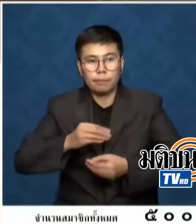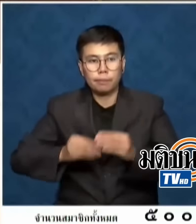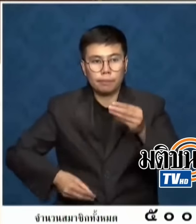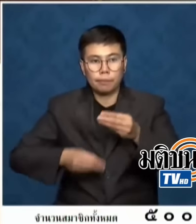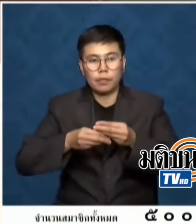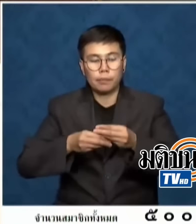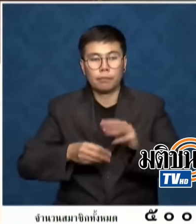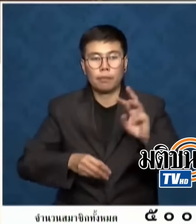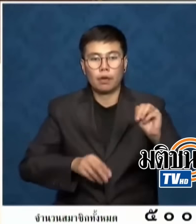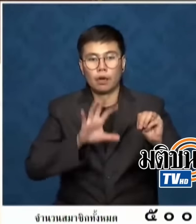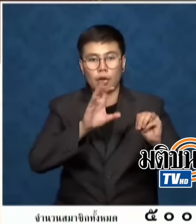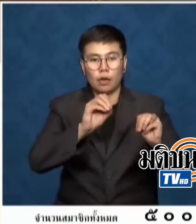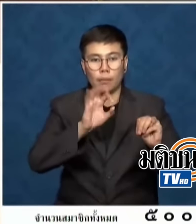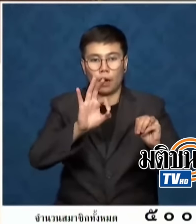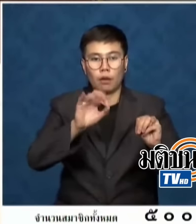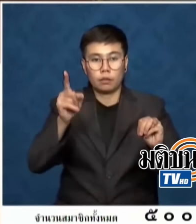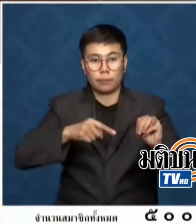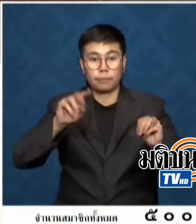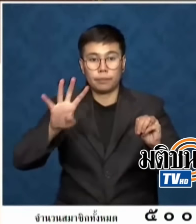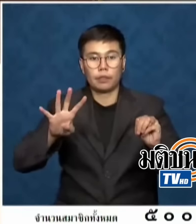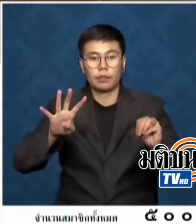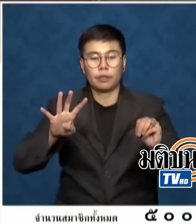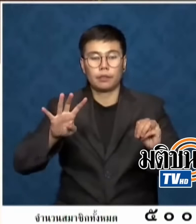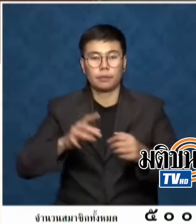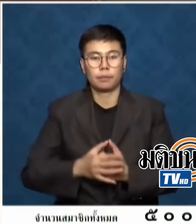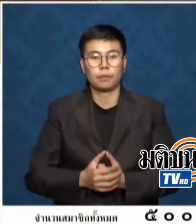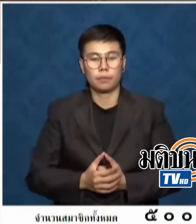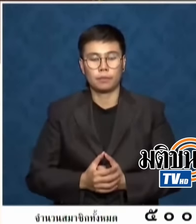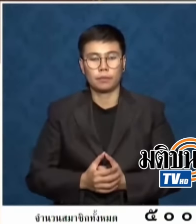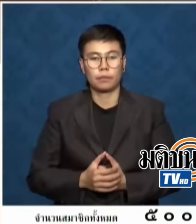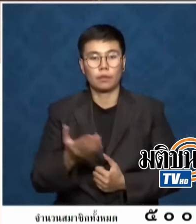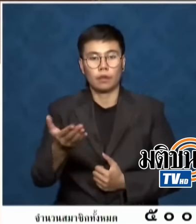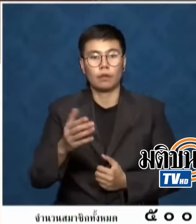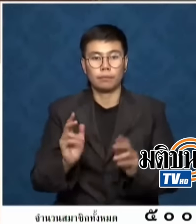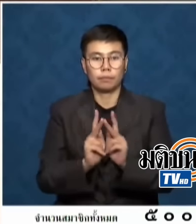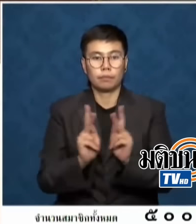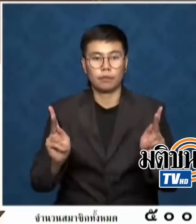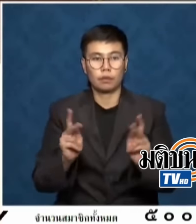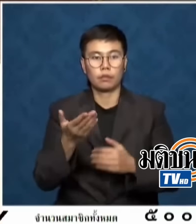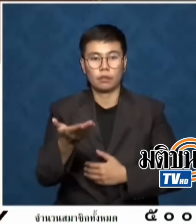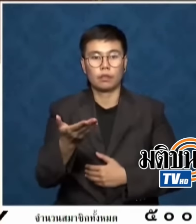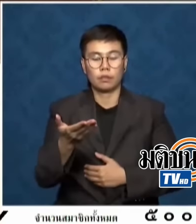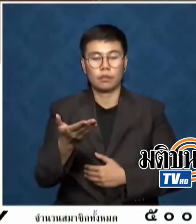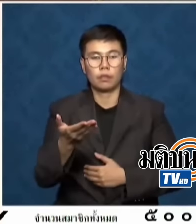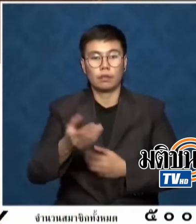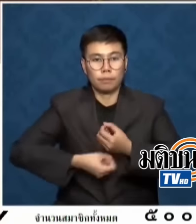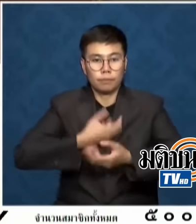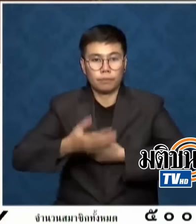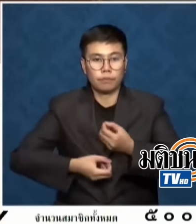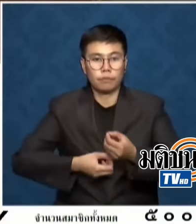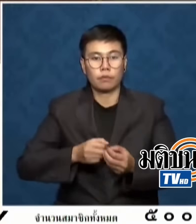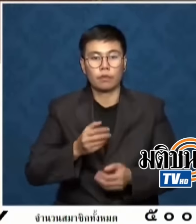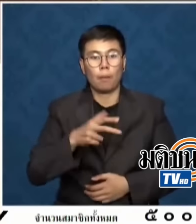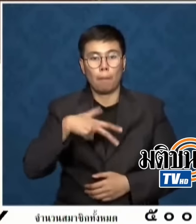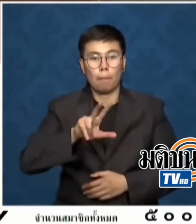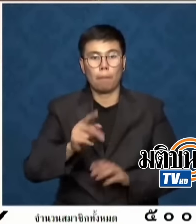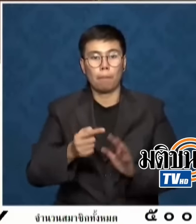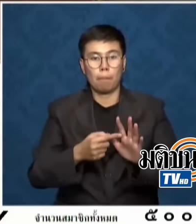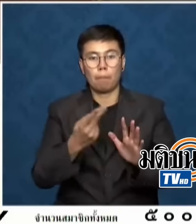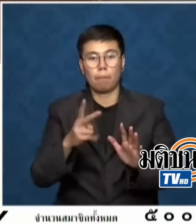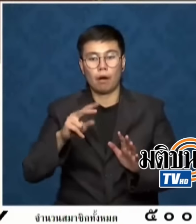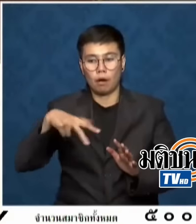า59ทับ4นะครับเชิญกรรมการที่ขอสงวนความเห็นนะครับคุณภาคภูมินะครับพันธว